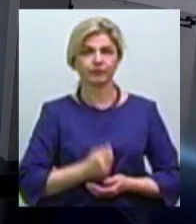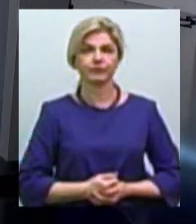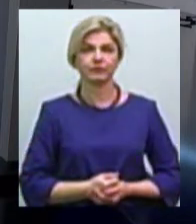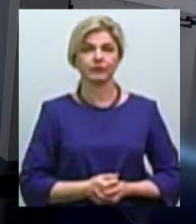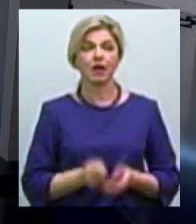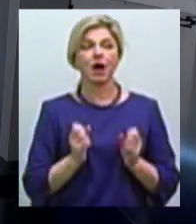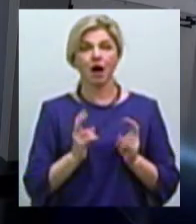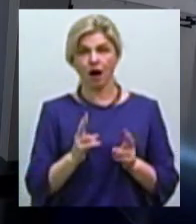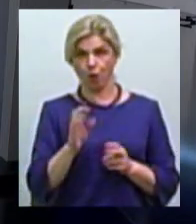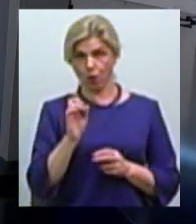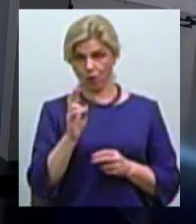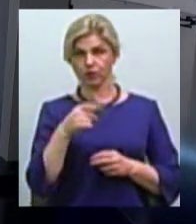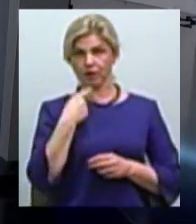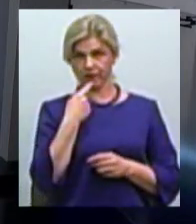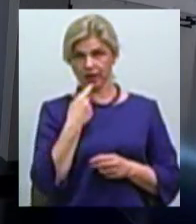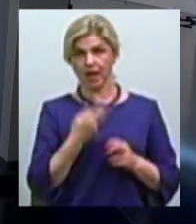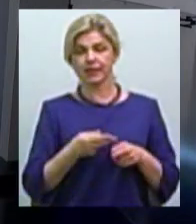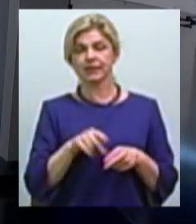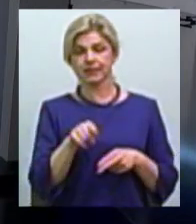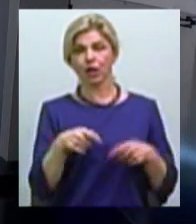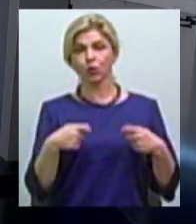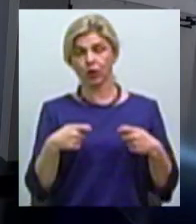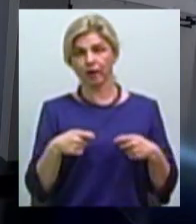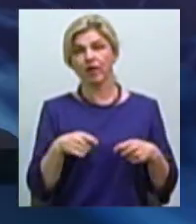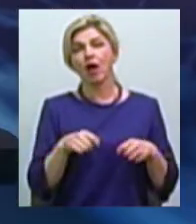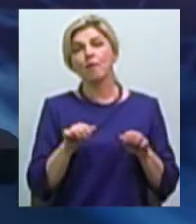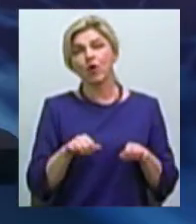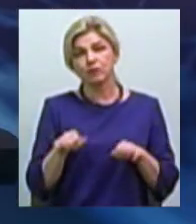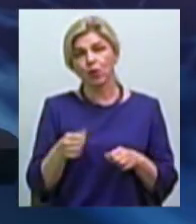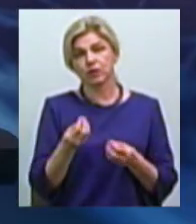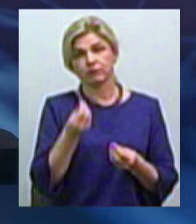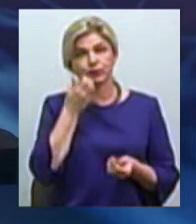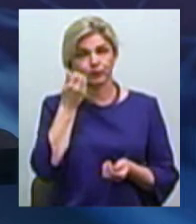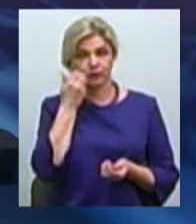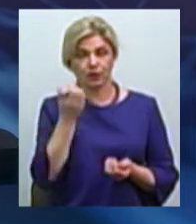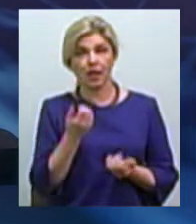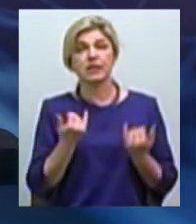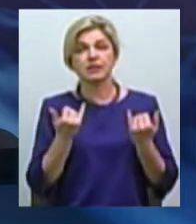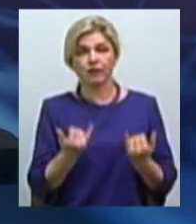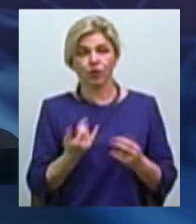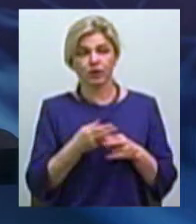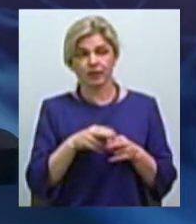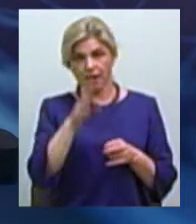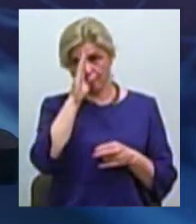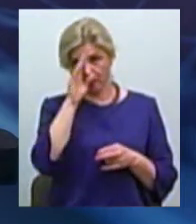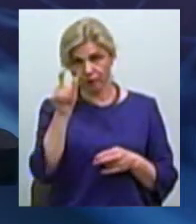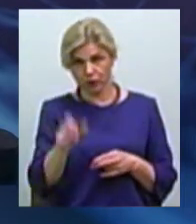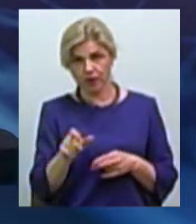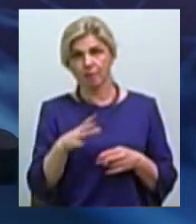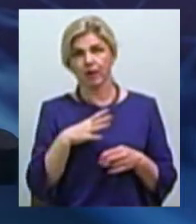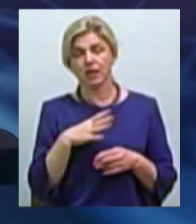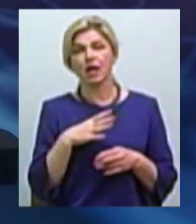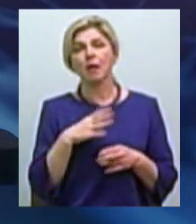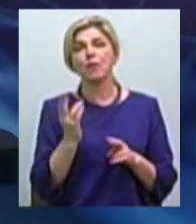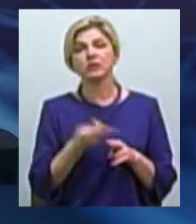Як він стверджує, ця торгівля для нього – можливість заробити гроші. І сьогодні цей Віктор Ісаченко позбавлений